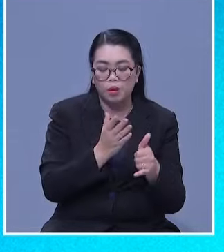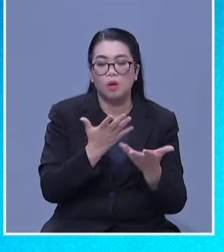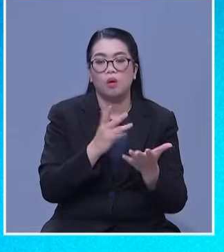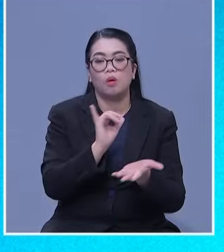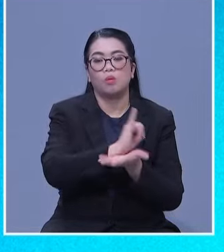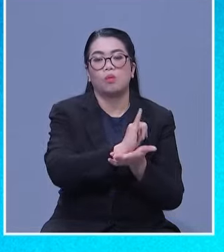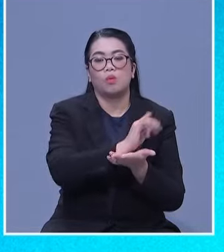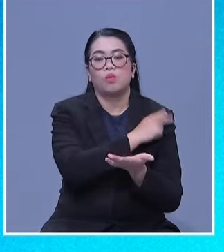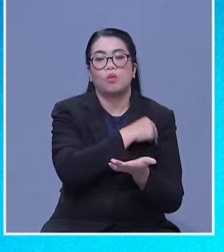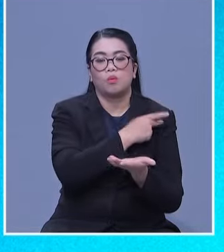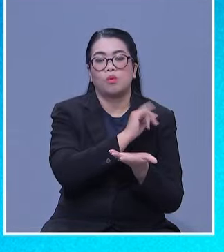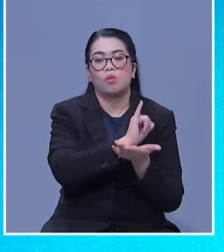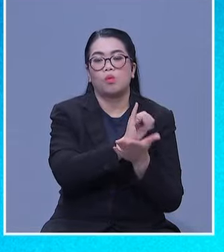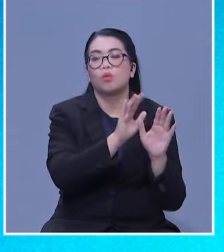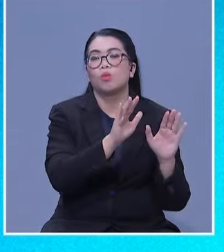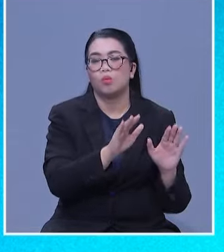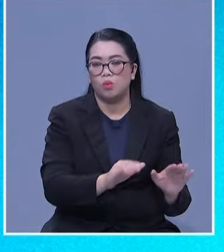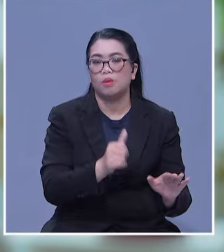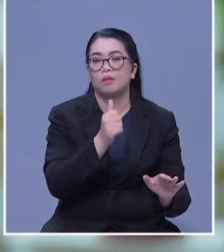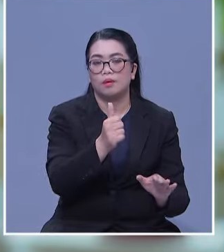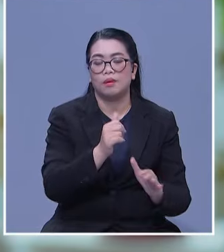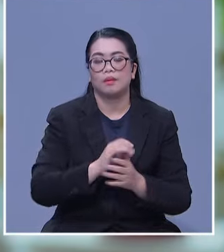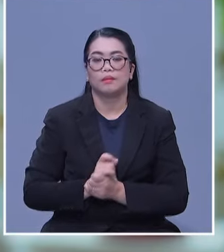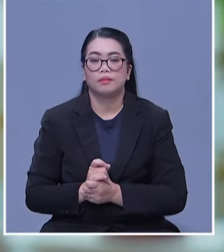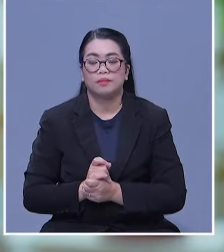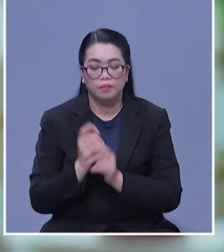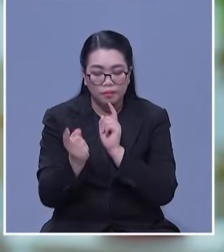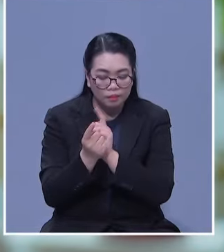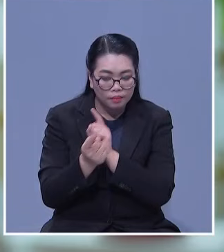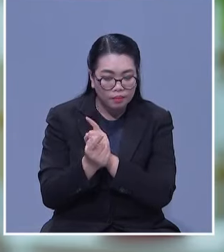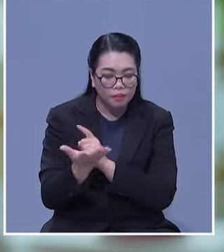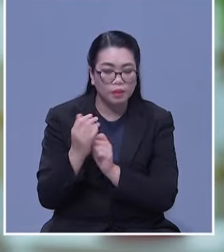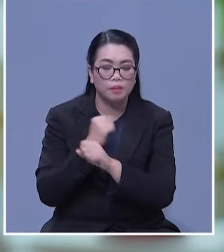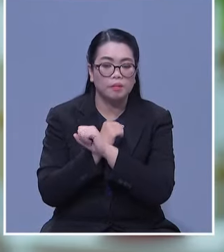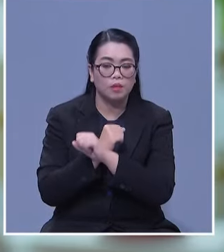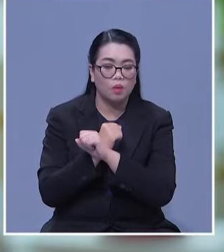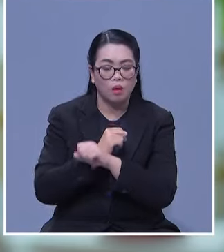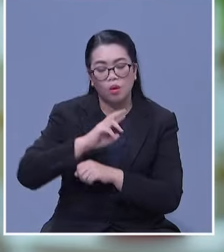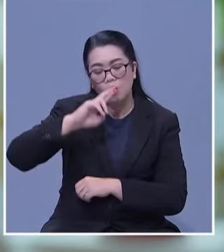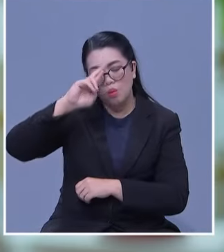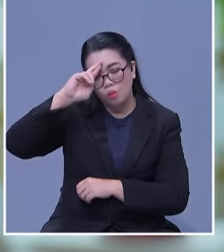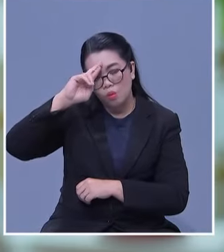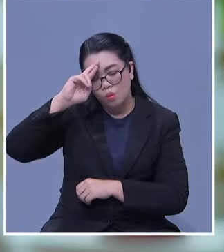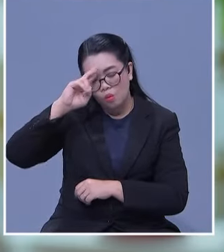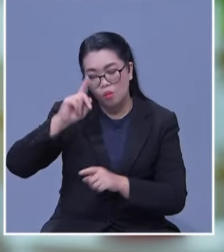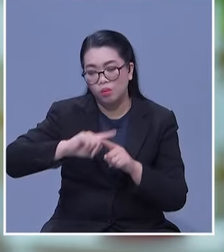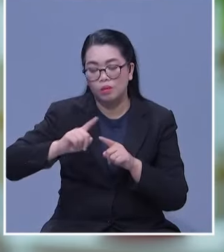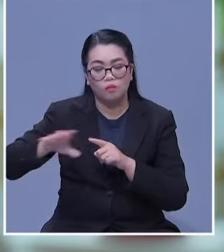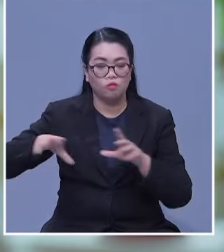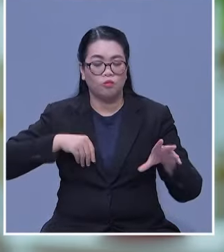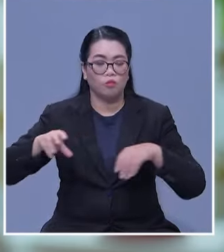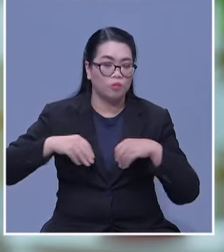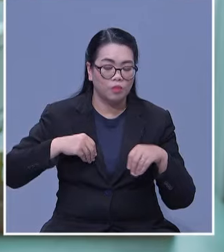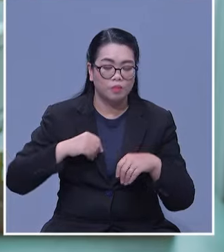าลได้ 25% เทียบกับของเดิมนะคะแล้วก็พบว่าป้องกันการเกิดโรคแทรกซ้อนที่จะมากับไข้หวัดใหญ่ได้มากก